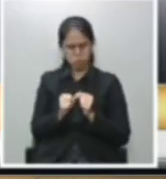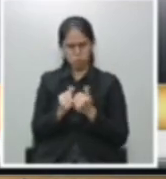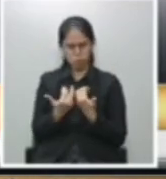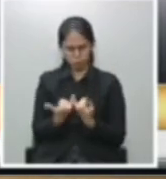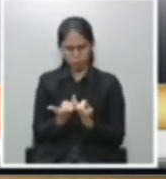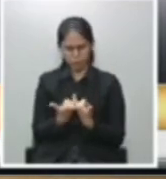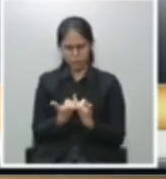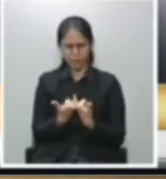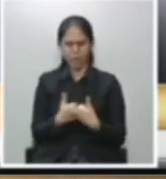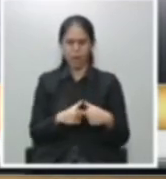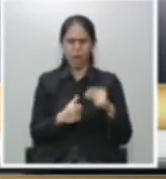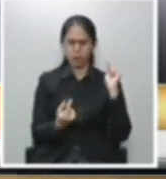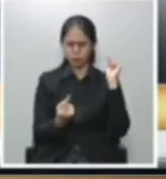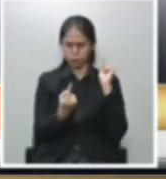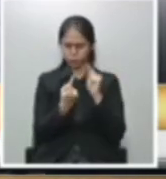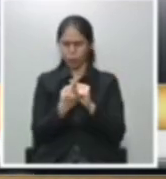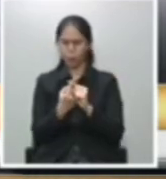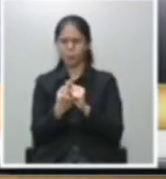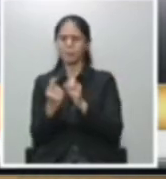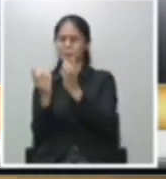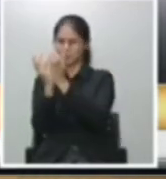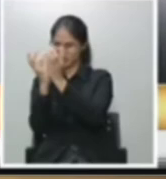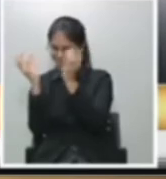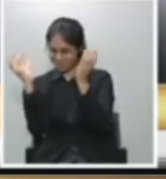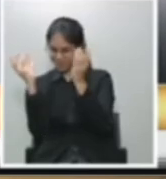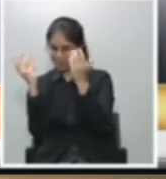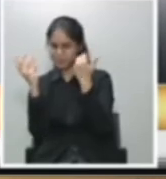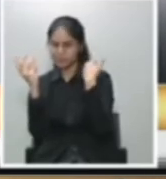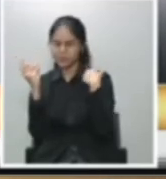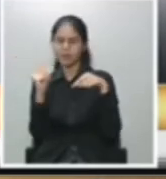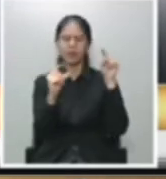อยต่อระหว่างประชาธิปไตยและเผด็จการ